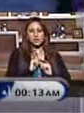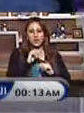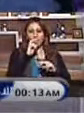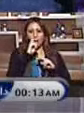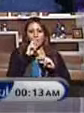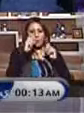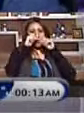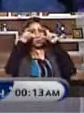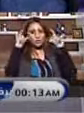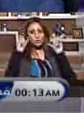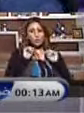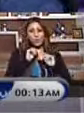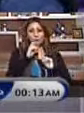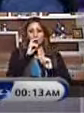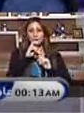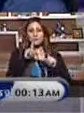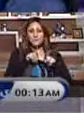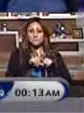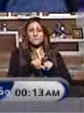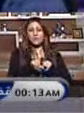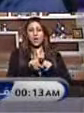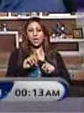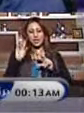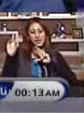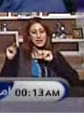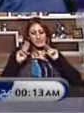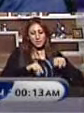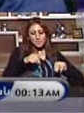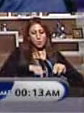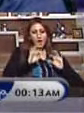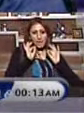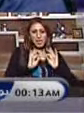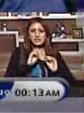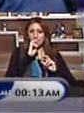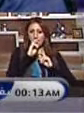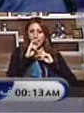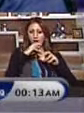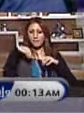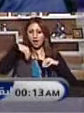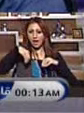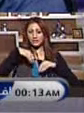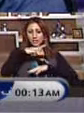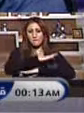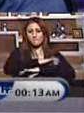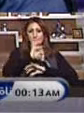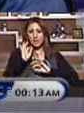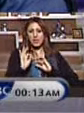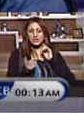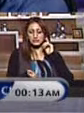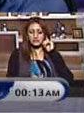فيها توضيح للقضيه فيها سبحان الله العظيم هراقل مره